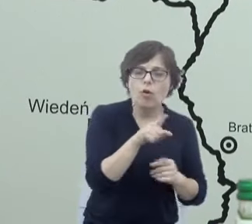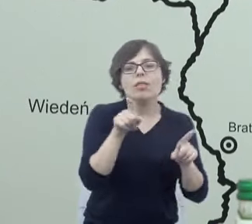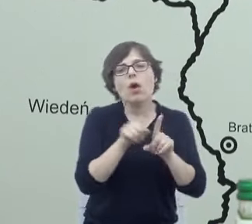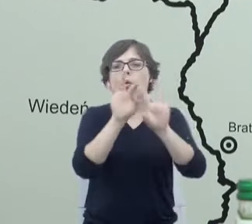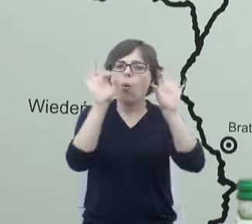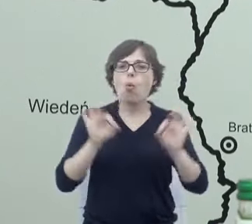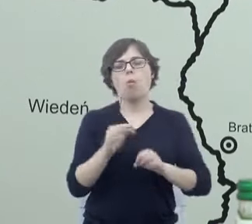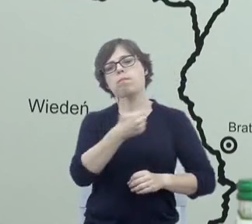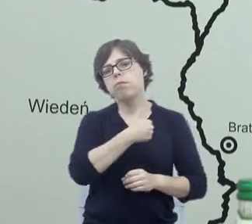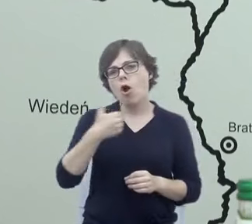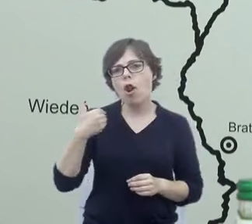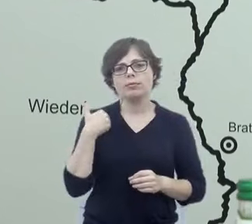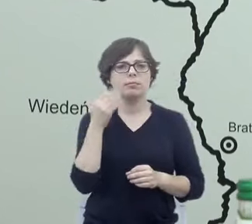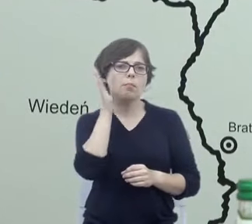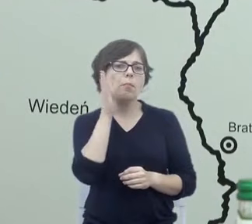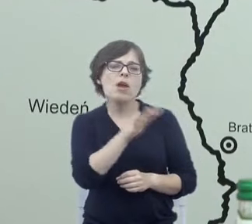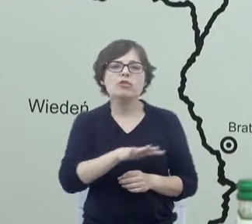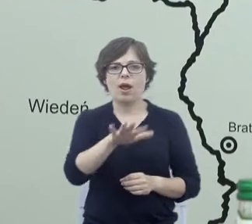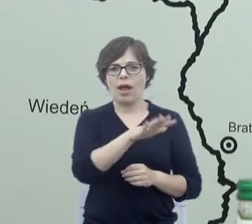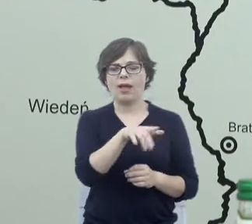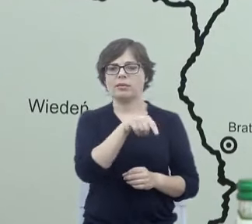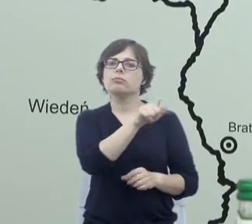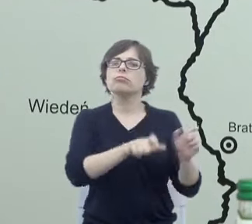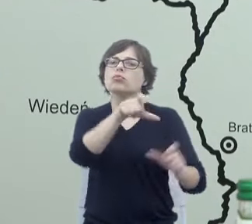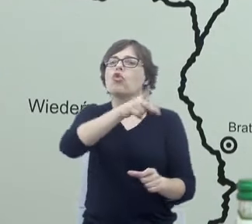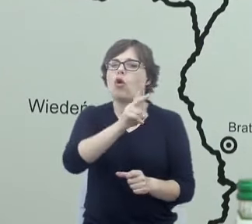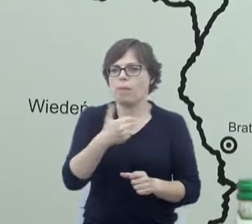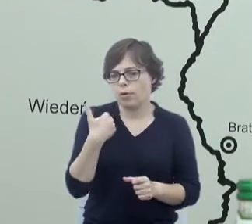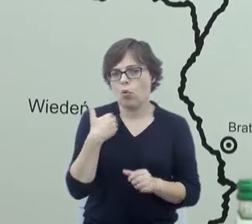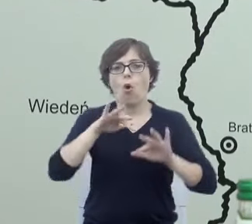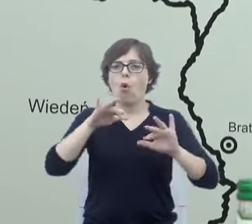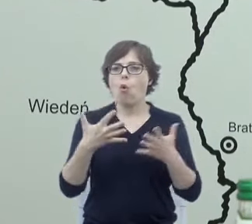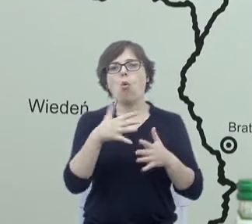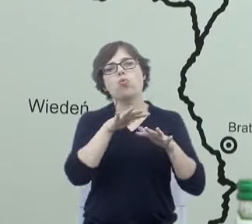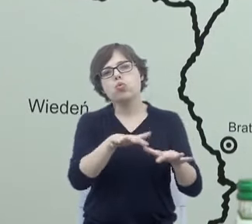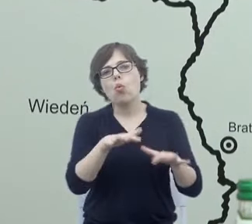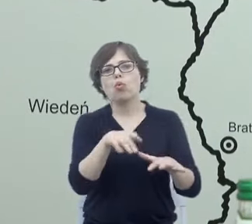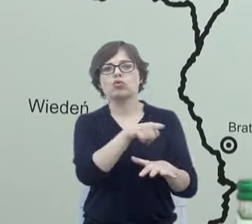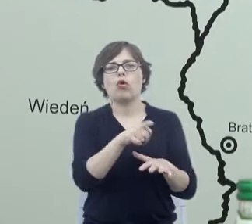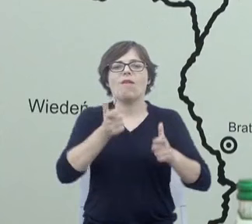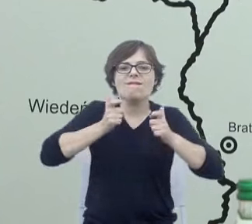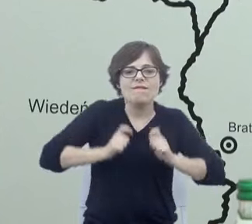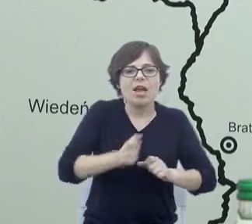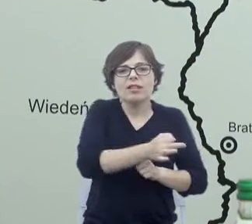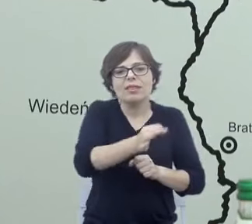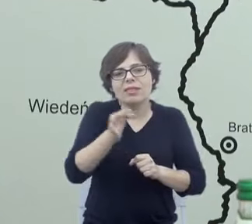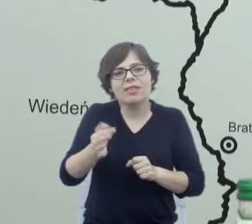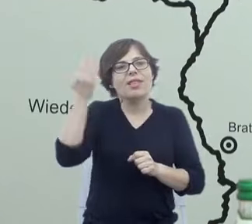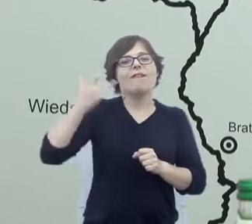polskich mieszkańców, czyli dosyć dużo takich drobnych wsi poszlacheckich,